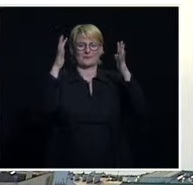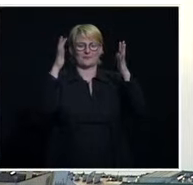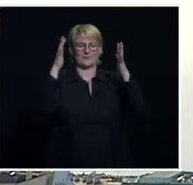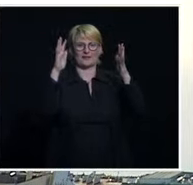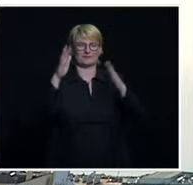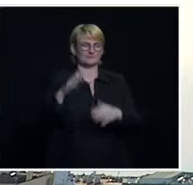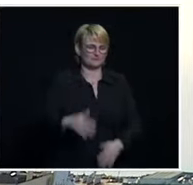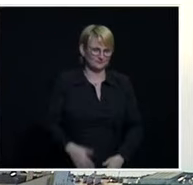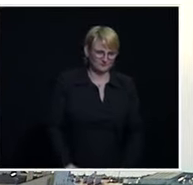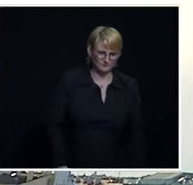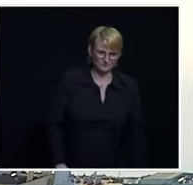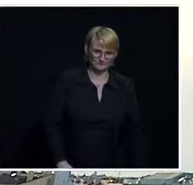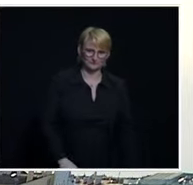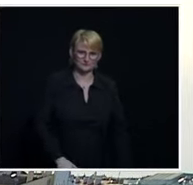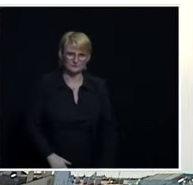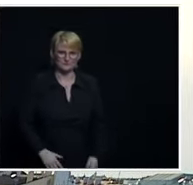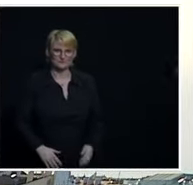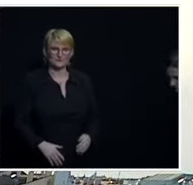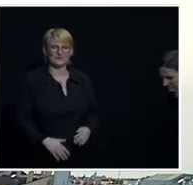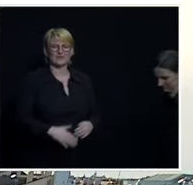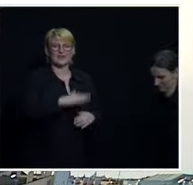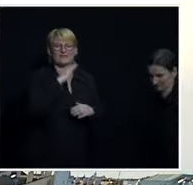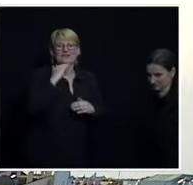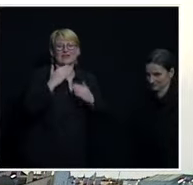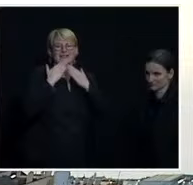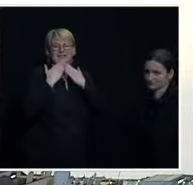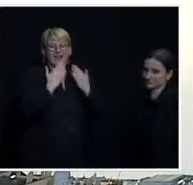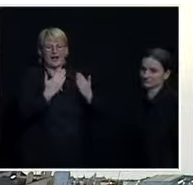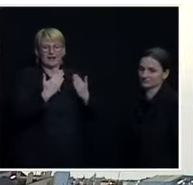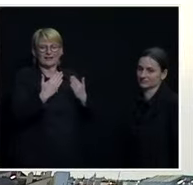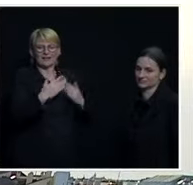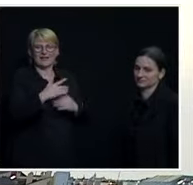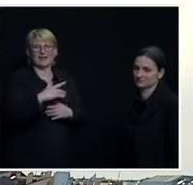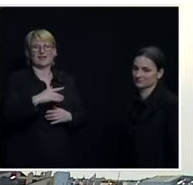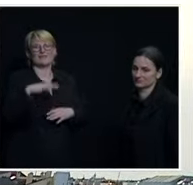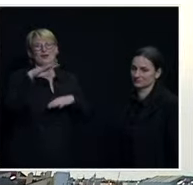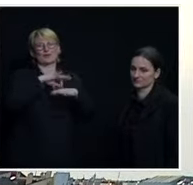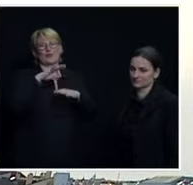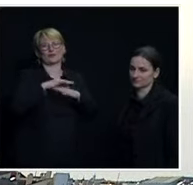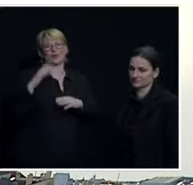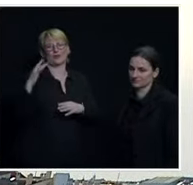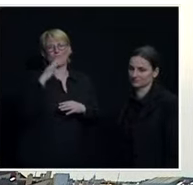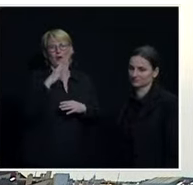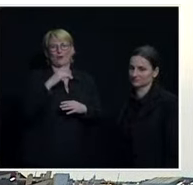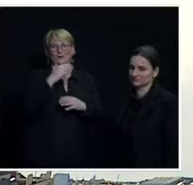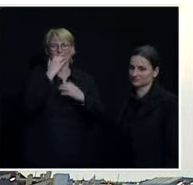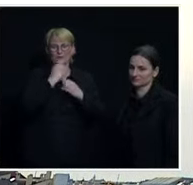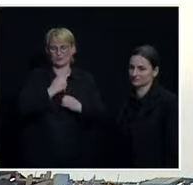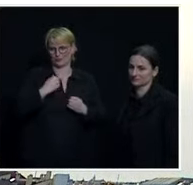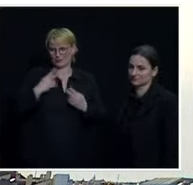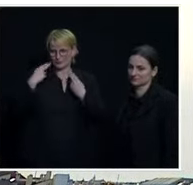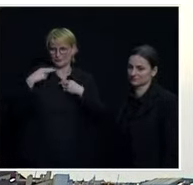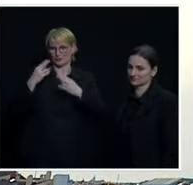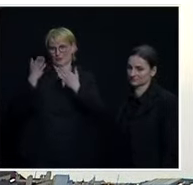Vielen Dank, Frau Dr. Charlotte Knobloch, und den Wunsch geben wir sehr, sehr gerne an Sie zurück.